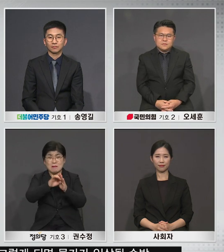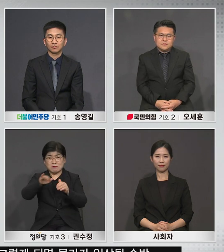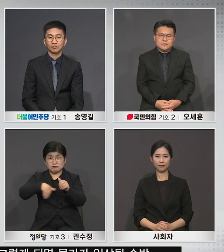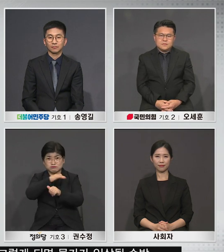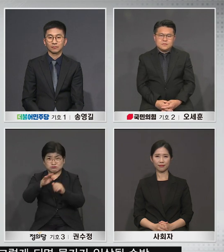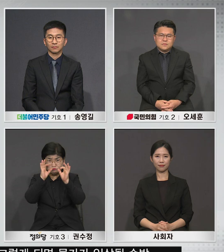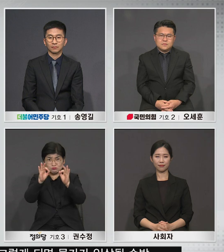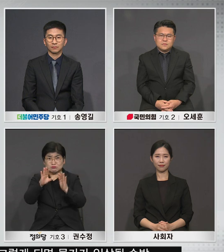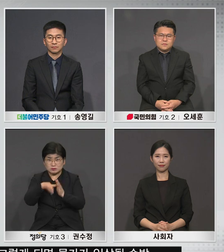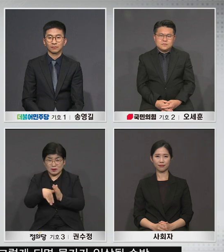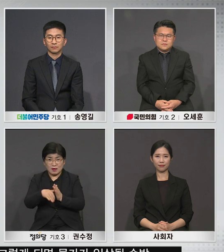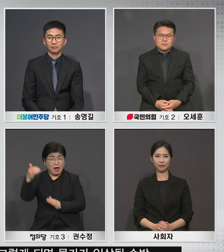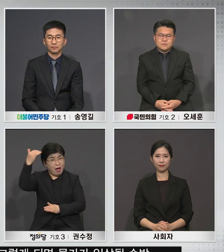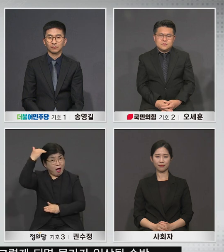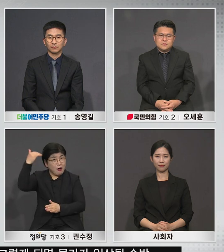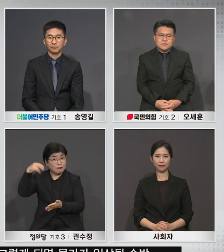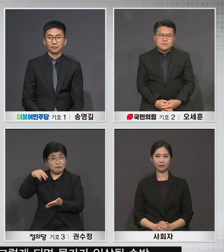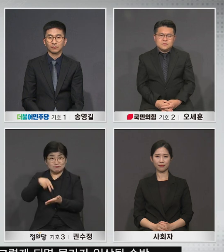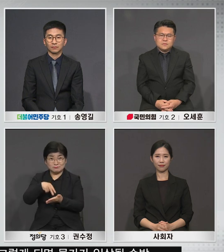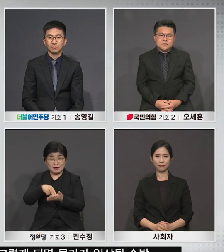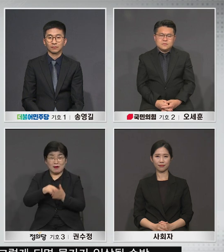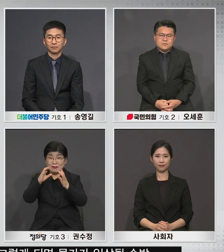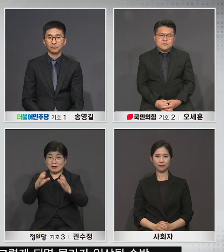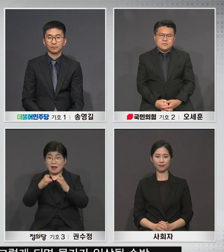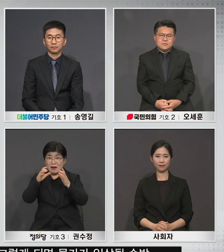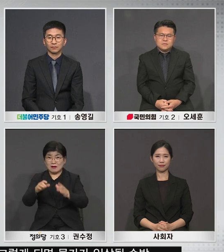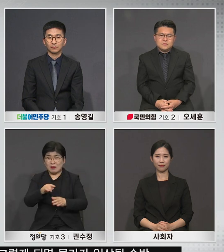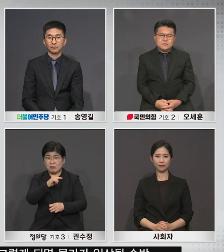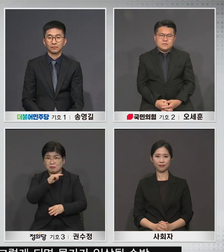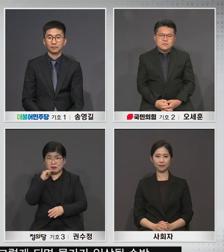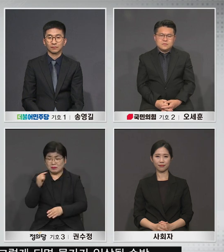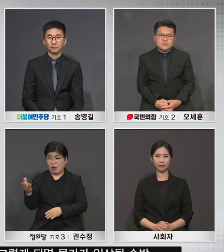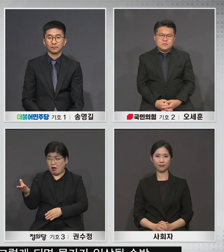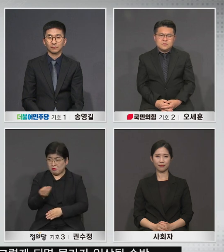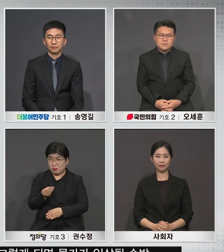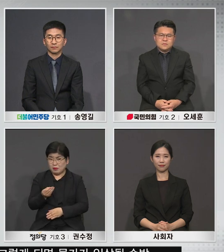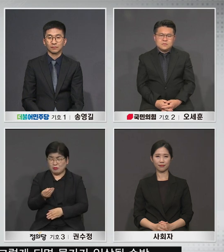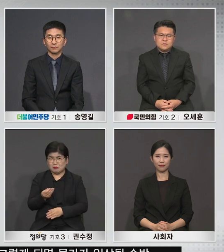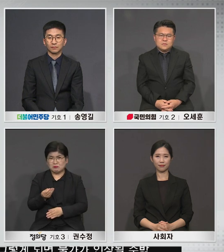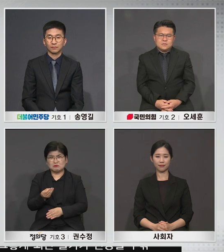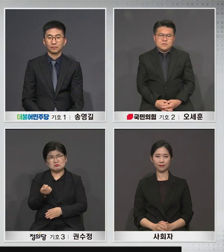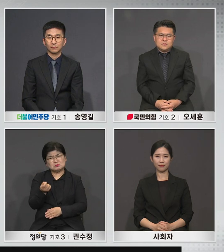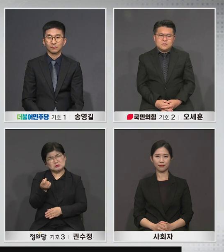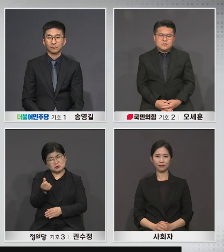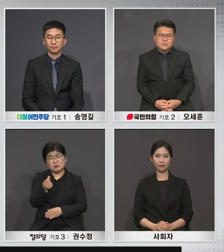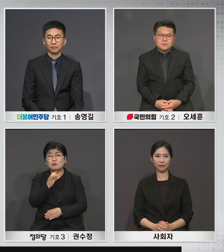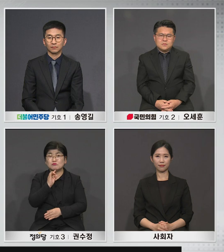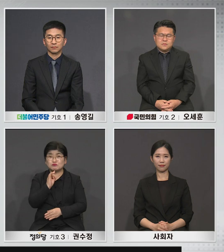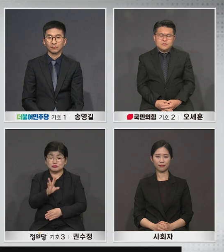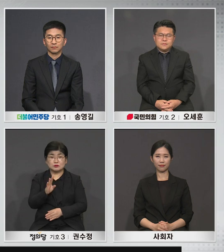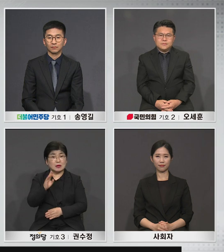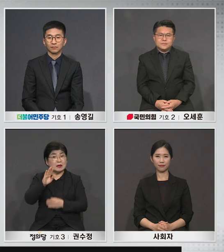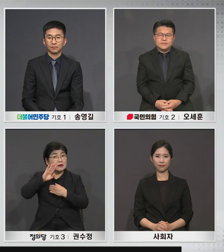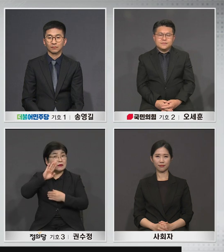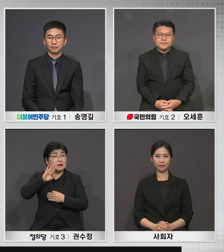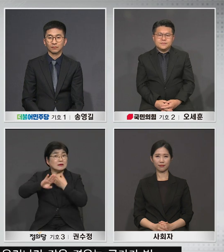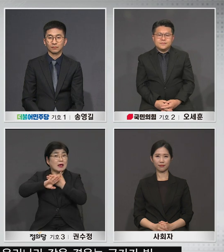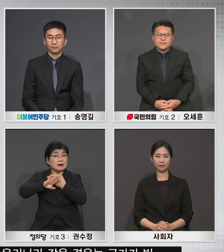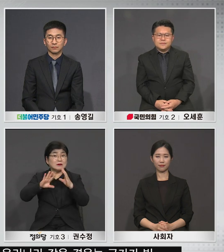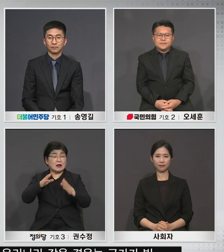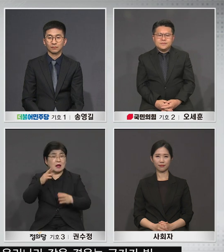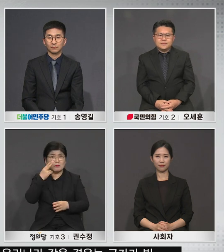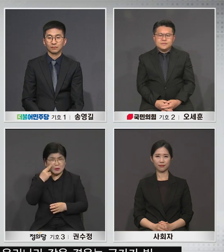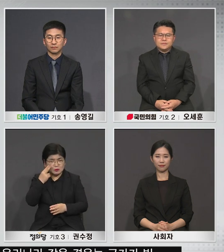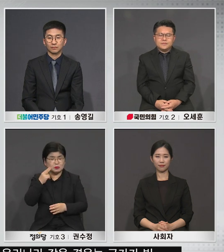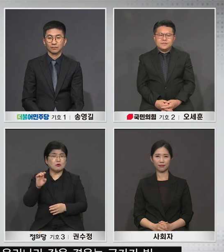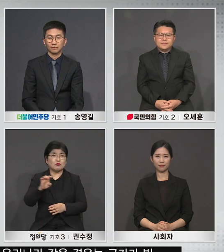보면 우리나라 같은 경우는 국가가 빚을 내는 그 폭이 대단히 적었습니다. 미국이나 다른 유럽 사례를 보면 미국